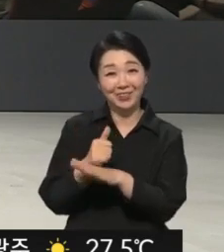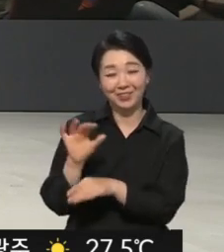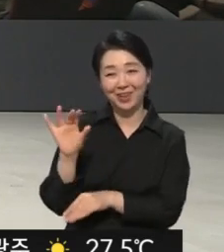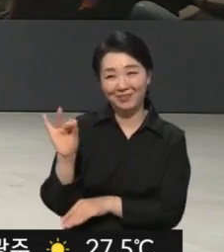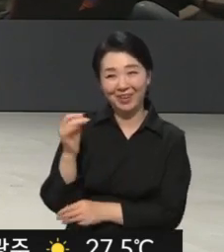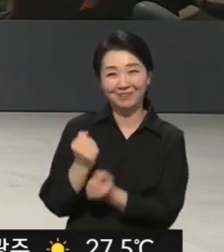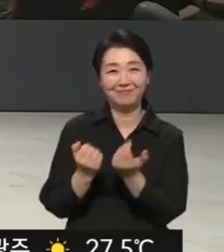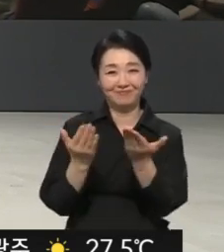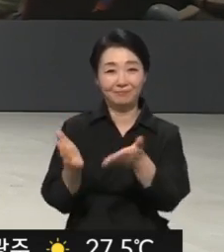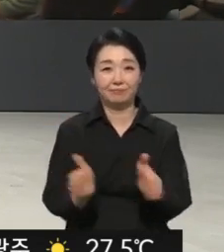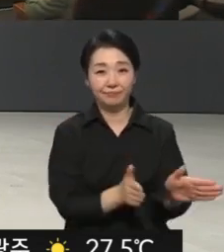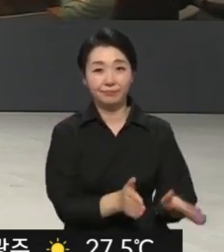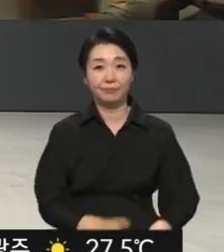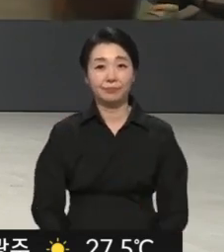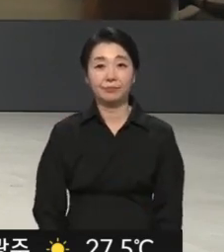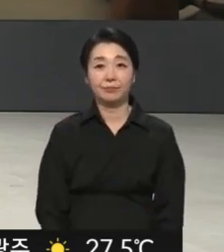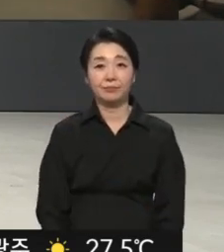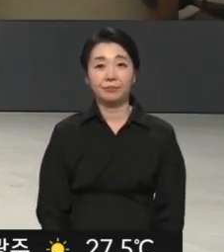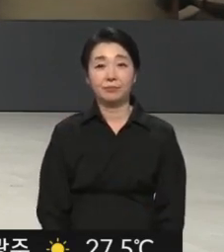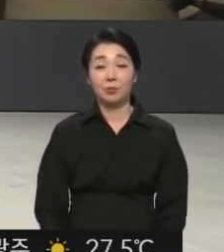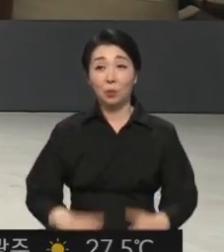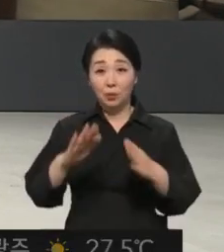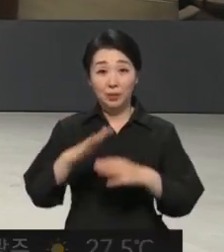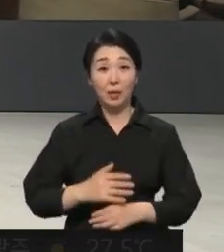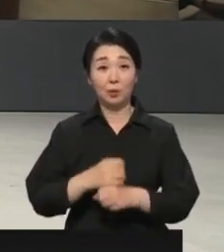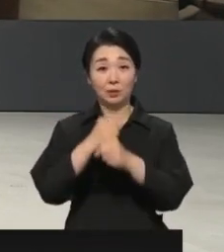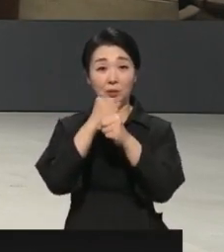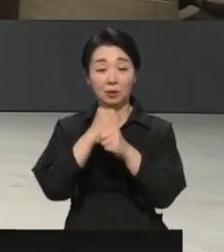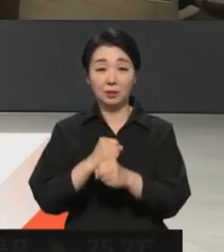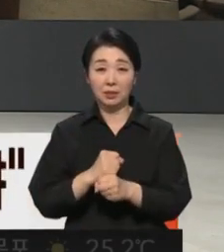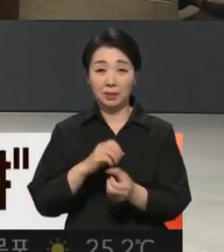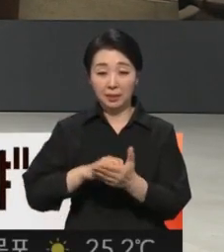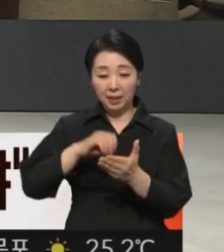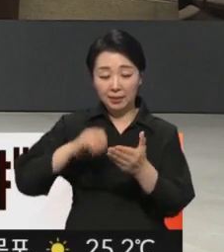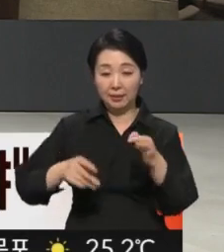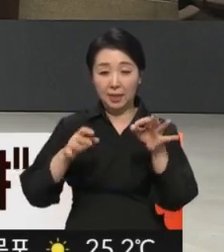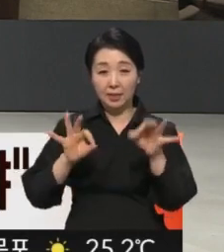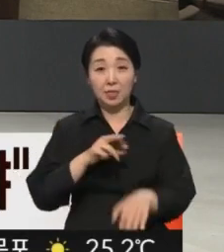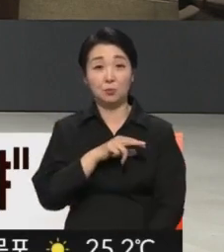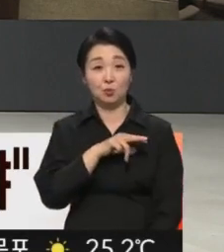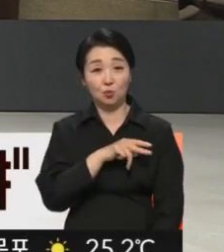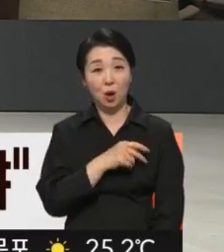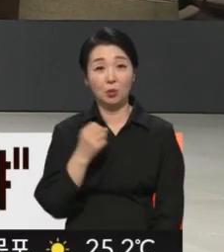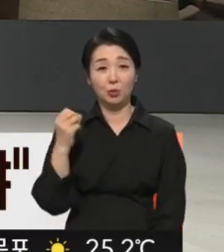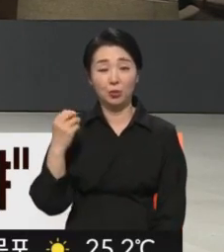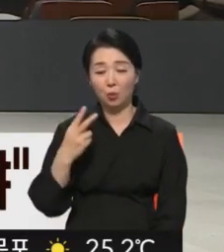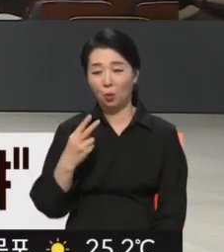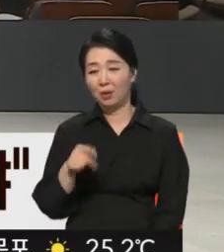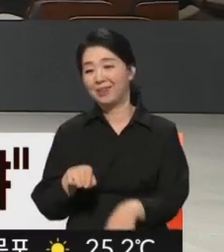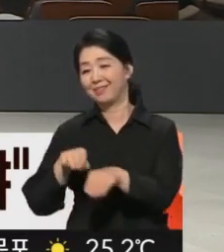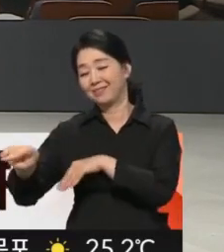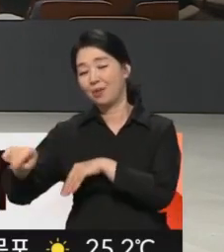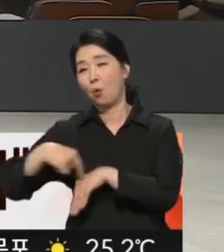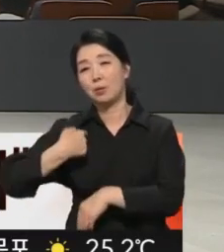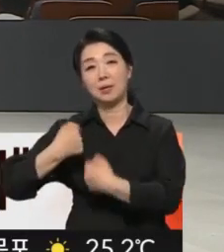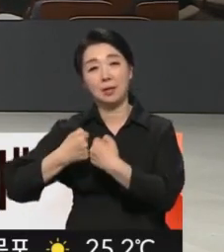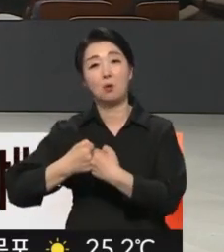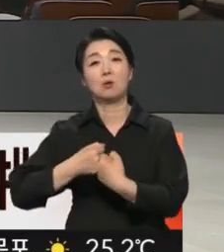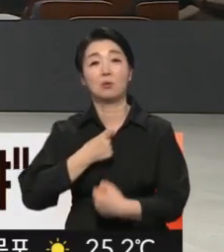백다혜 반장이 전해드리도록 하겠습니다. 오늘 발진 이렇게 정리합니다. 탈당한 김남국 의원, 광야에서